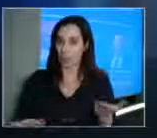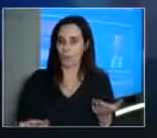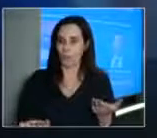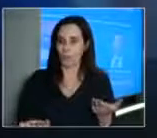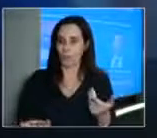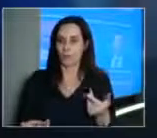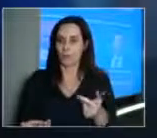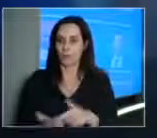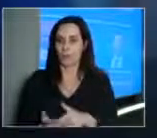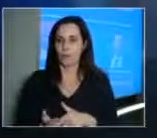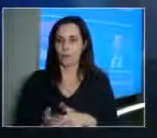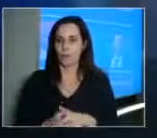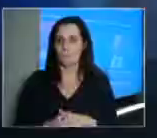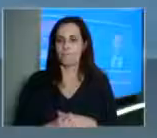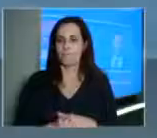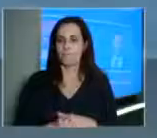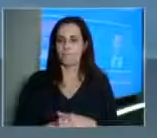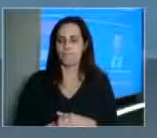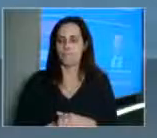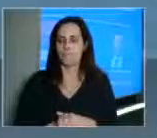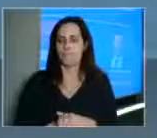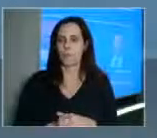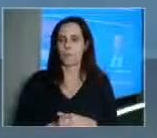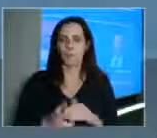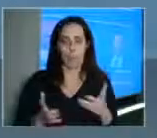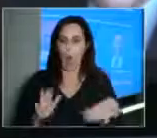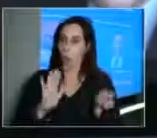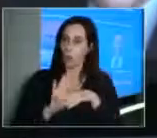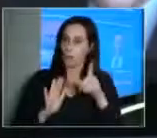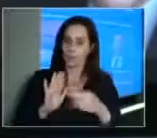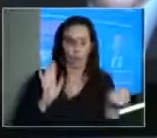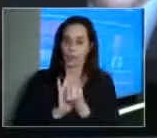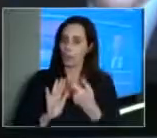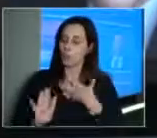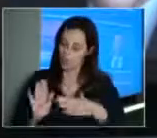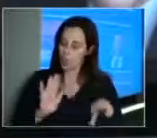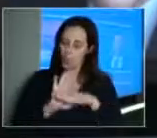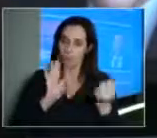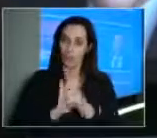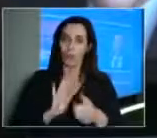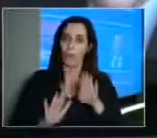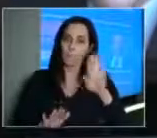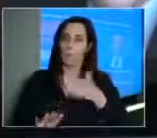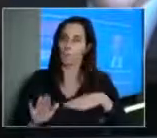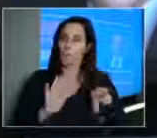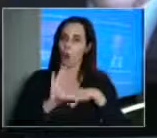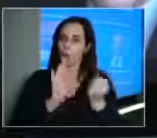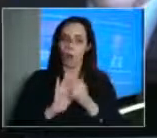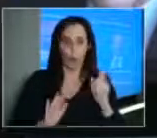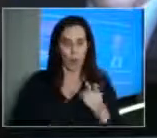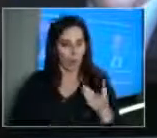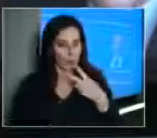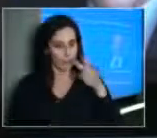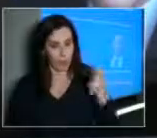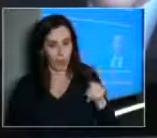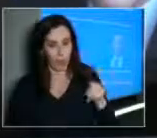הכסף סופרים במדרגות, ולא... נכון. מה? החוק הזה צריך לעבור. אני רוצה שהחוק הזה יעבור. ראש הממשלה רוצה שהחוק הזה יעבור. כולנו... קיבלת